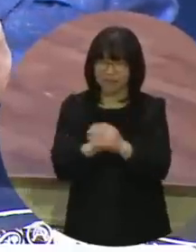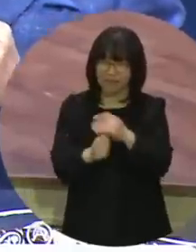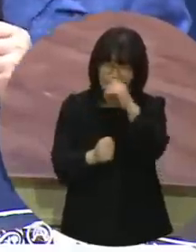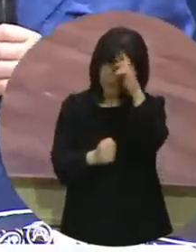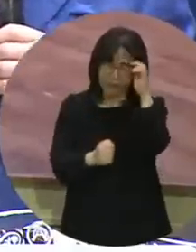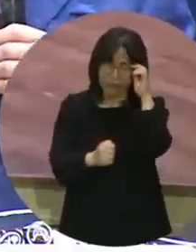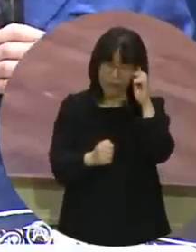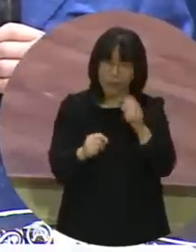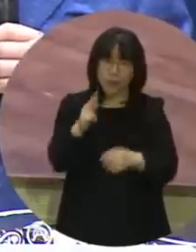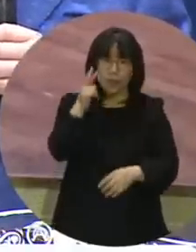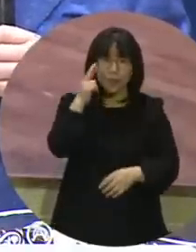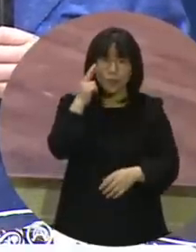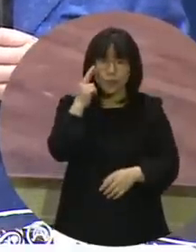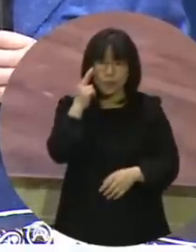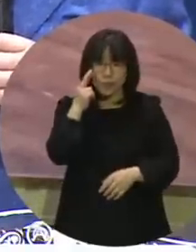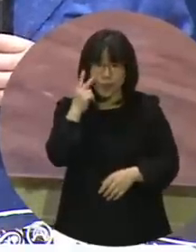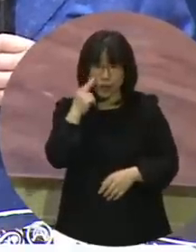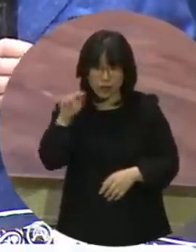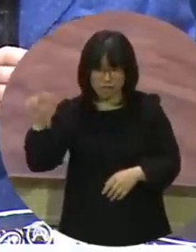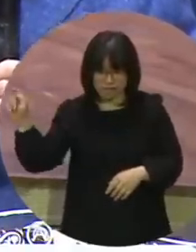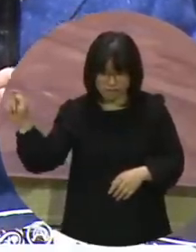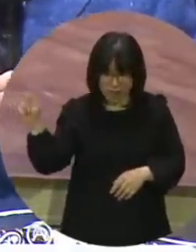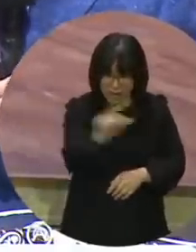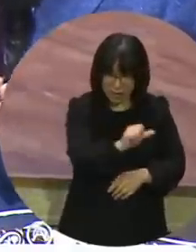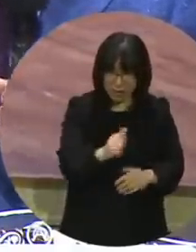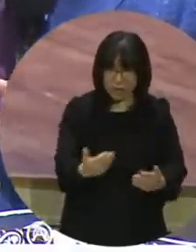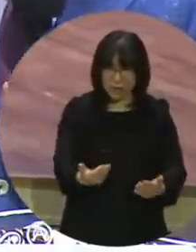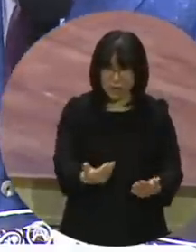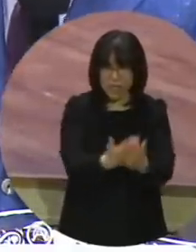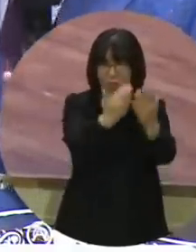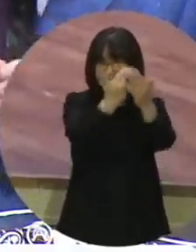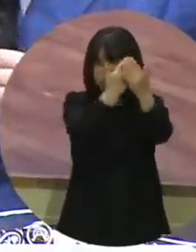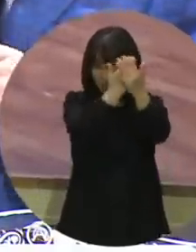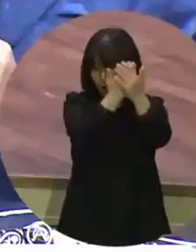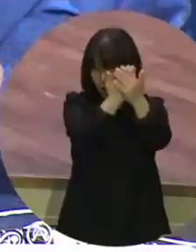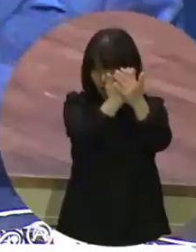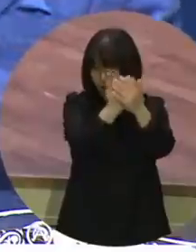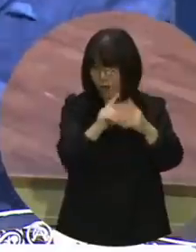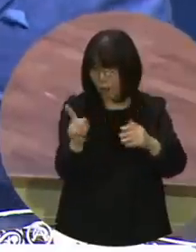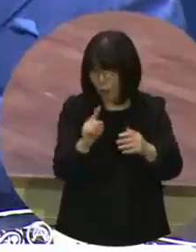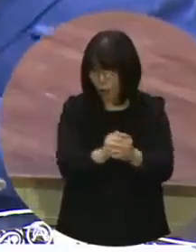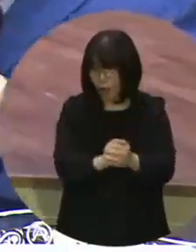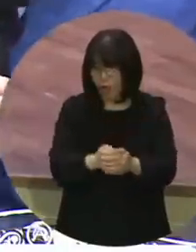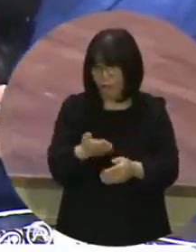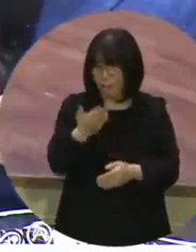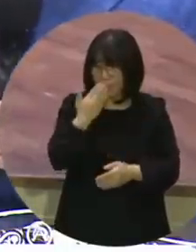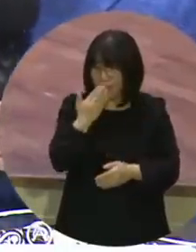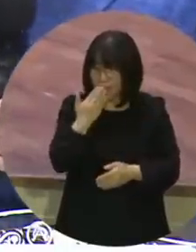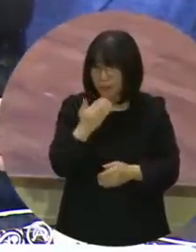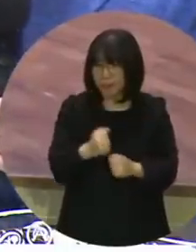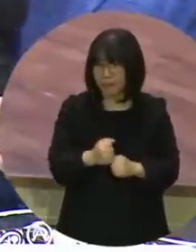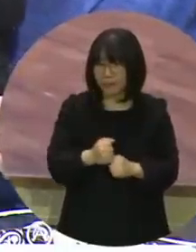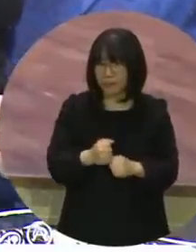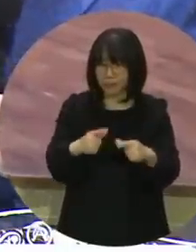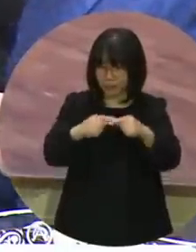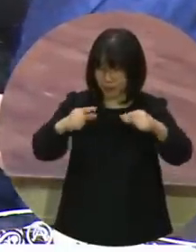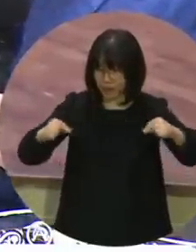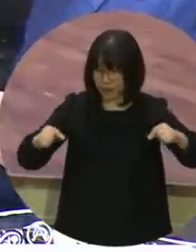미국에서요 가장 빠르게 지금 성장하고 있는 패스트푸드가 있어요. 그게